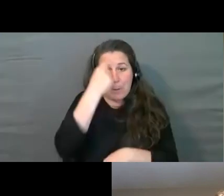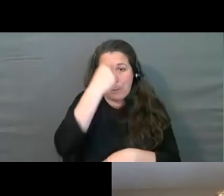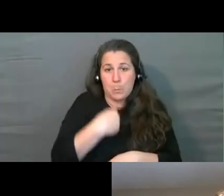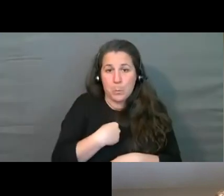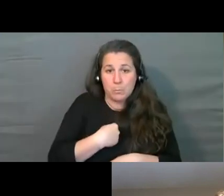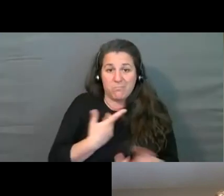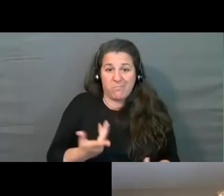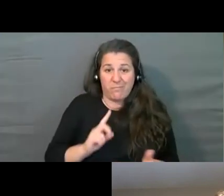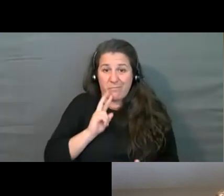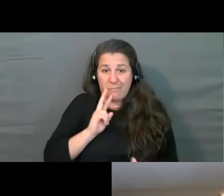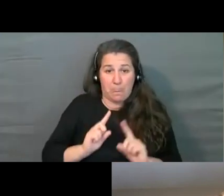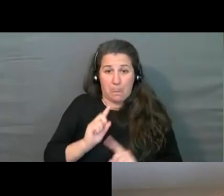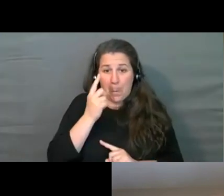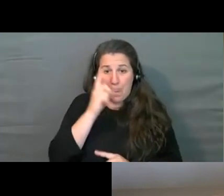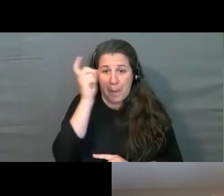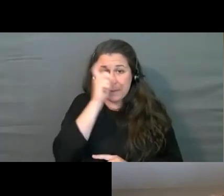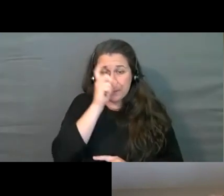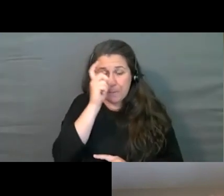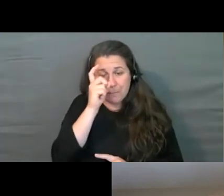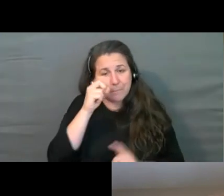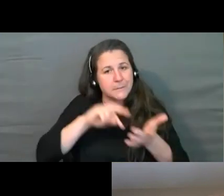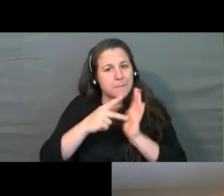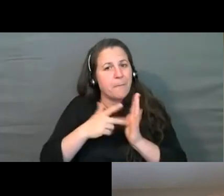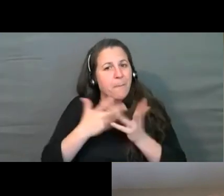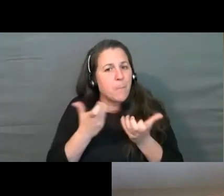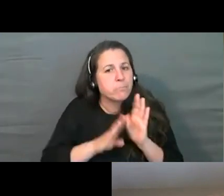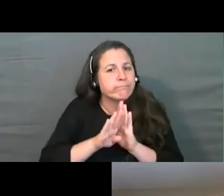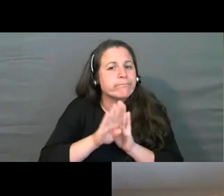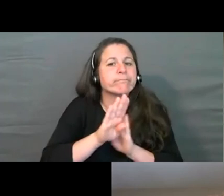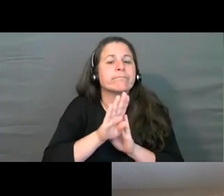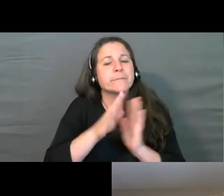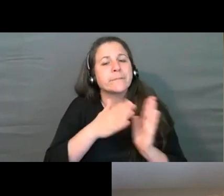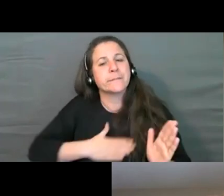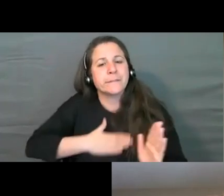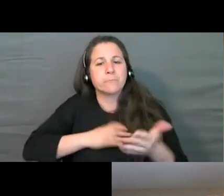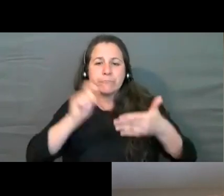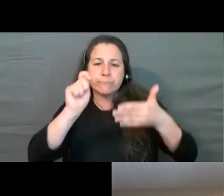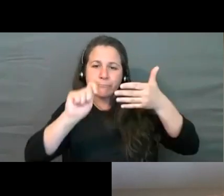premier webinaire, donc il y a toujours place à amélioration, évidemment.